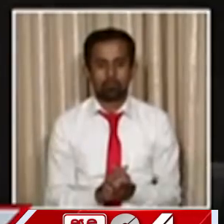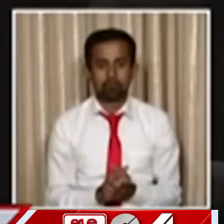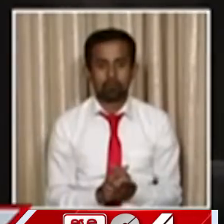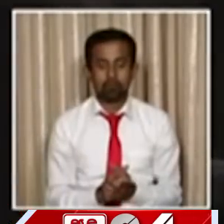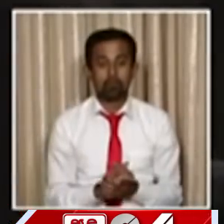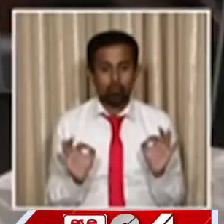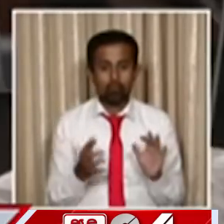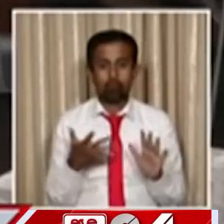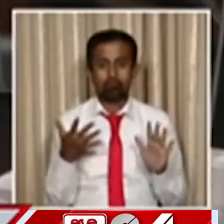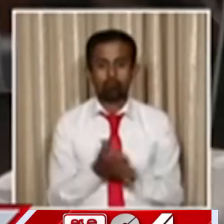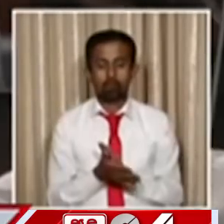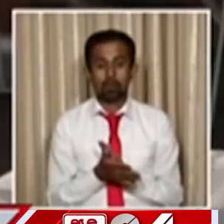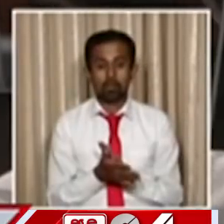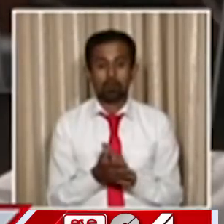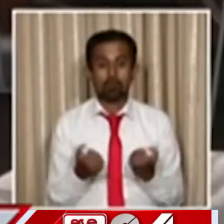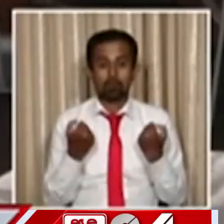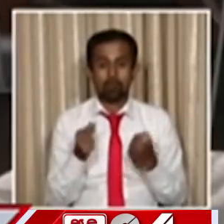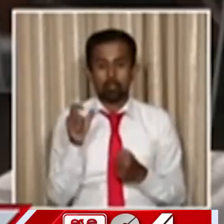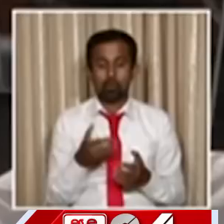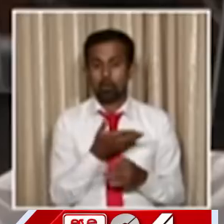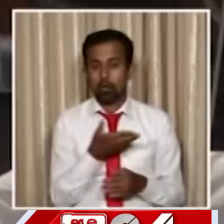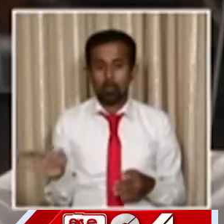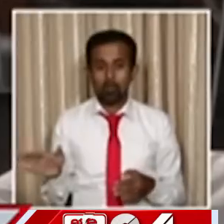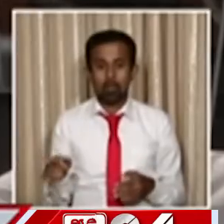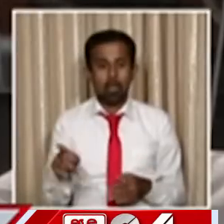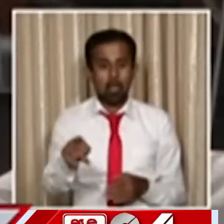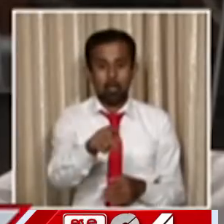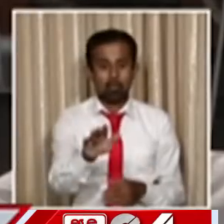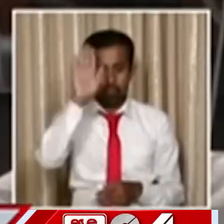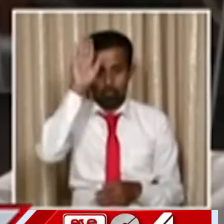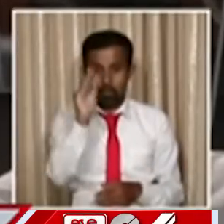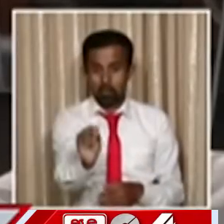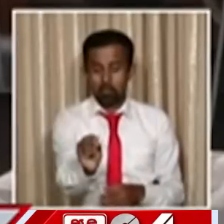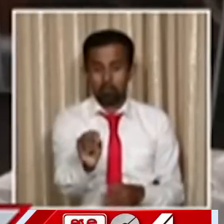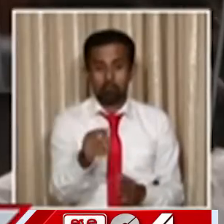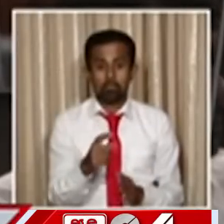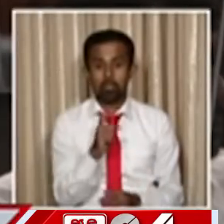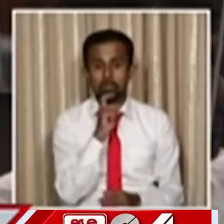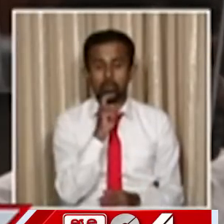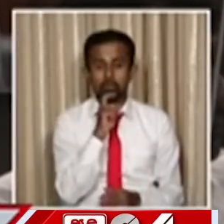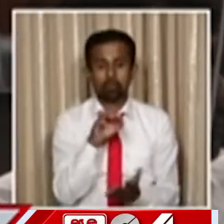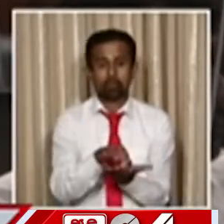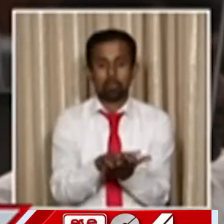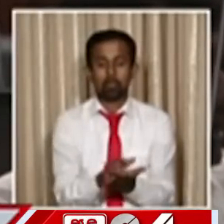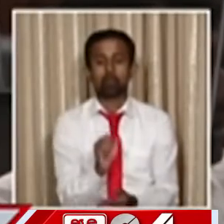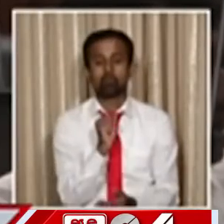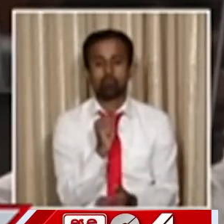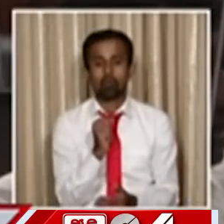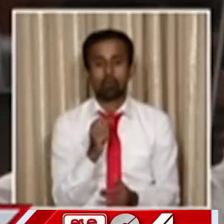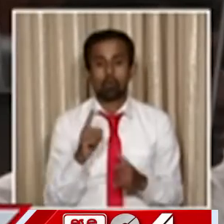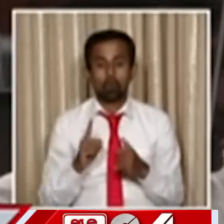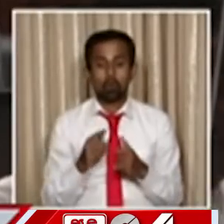පැටිකිරි අහගෙන යන්නේ මේ සභාපතිවරයා ඉවත් කිරීමට කවුරු හරි අතෝසෝනවා නම් මේ අධිකරණයේ තීන්දුව කුමක් වුණත්